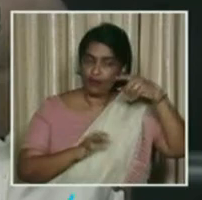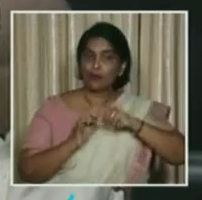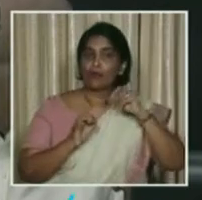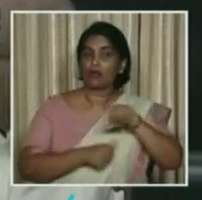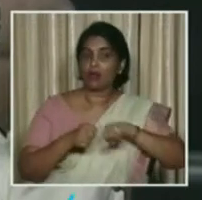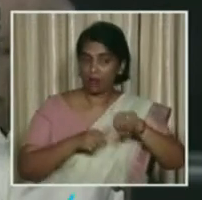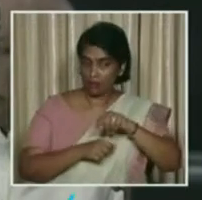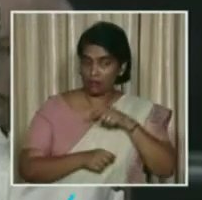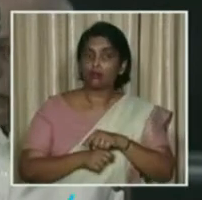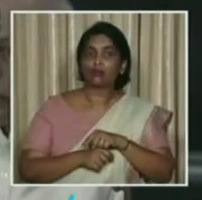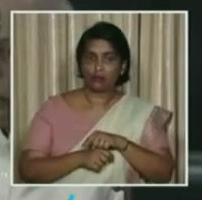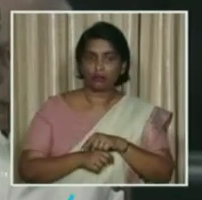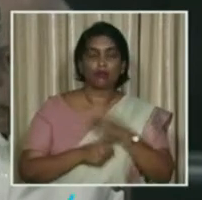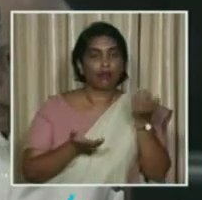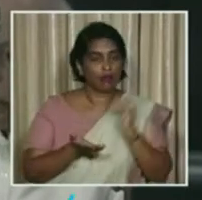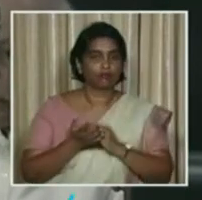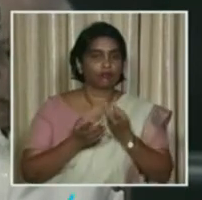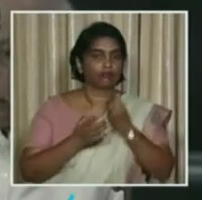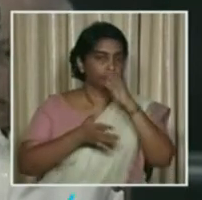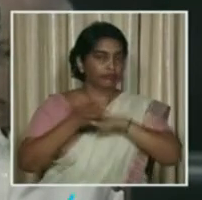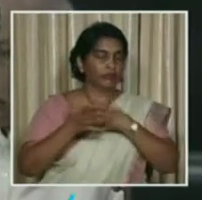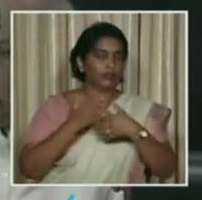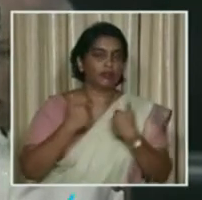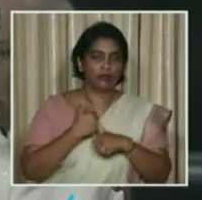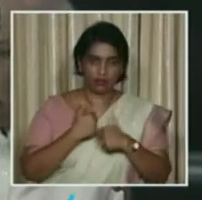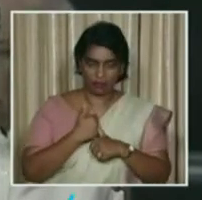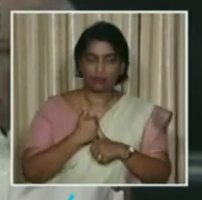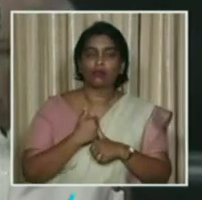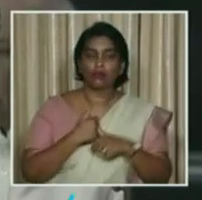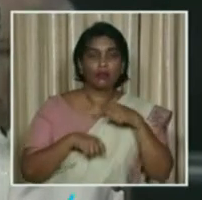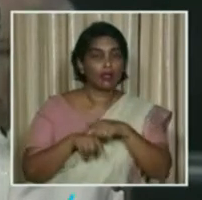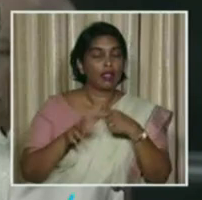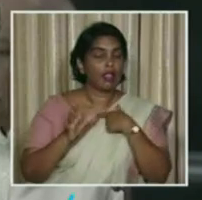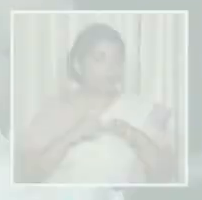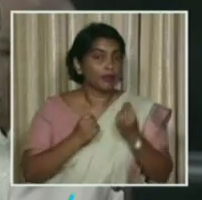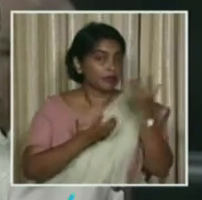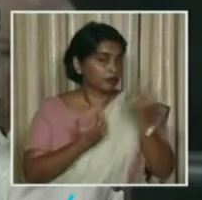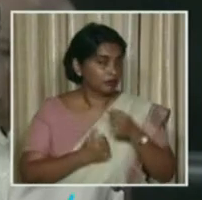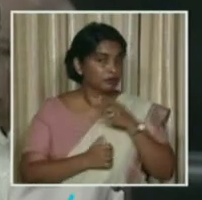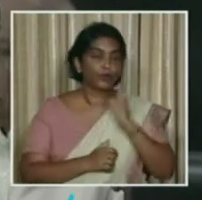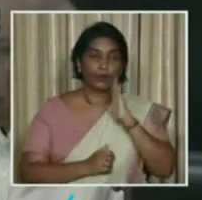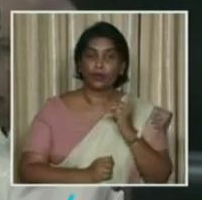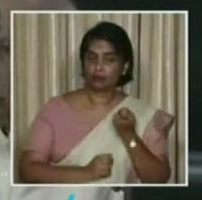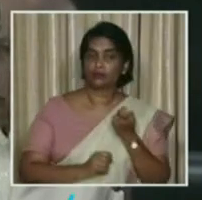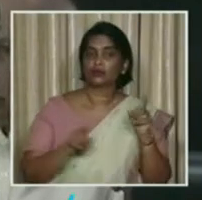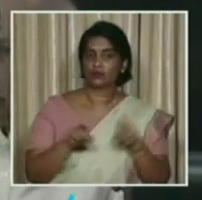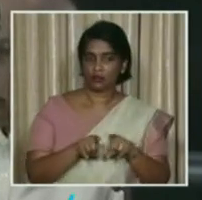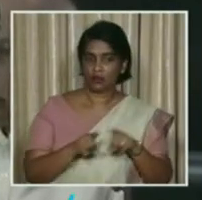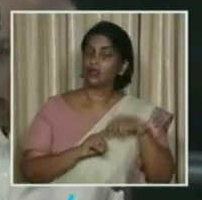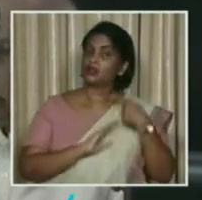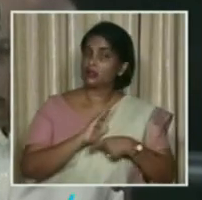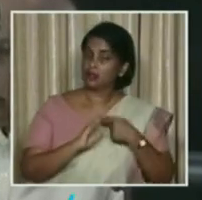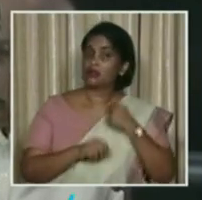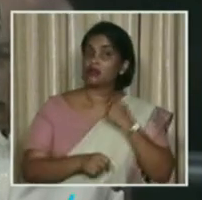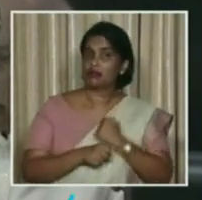වැනි ආයතනෙහි ශේෂ පත්‍ර යලිත් සකස් කරනවා. කල්මි ඉක්මමු ස්වෛරීත්වයට අපකර මත ලබාගත් විදේශ ණය ප්‍රමාණය ශ්‍රී ලංකා